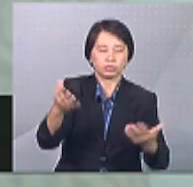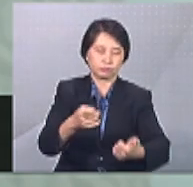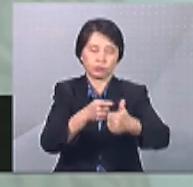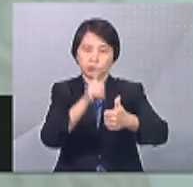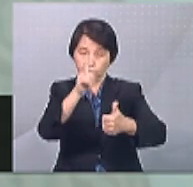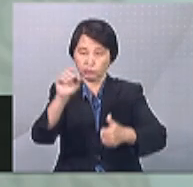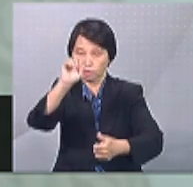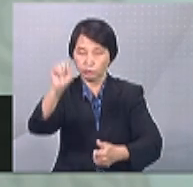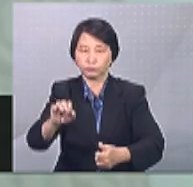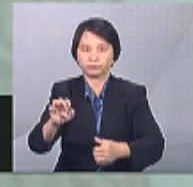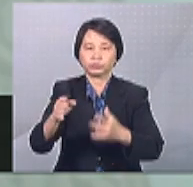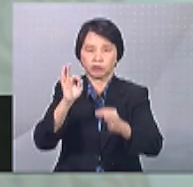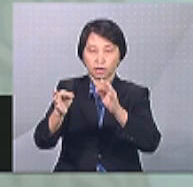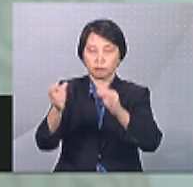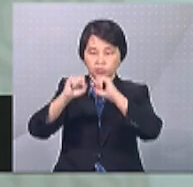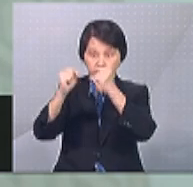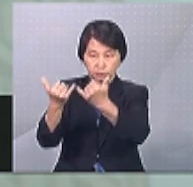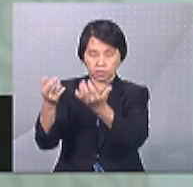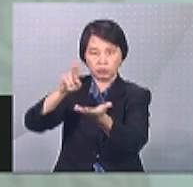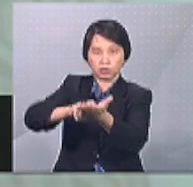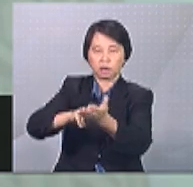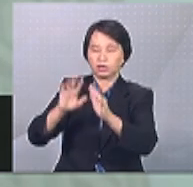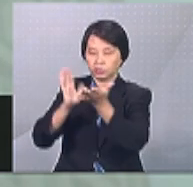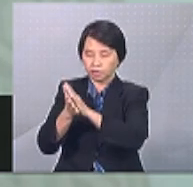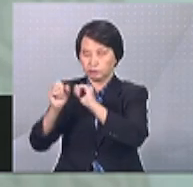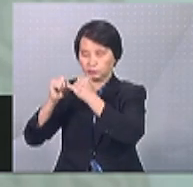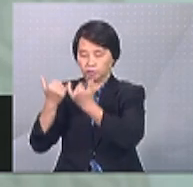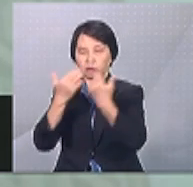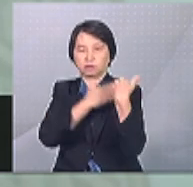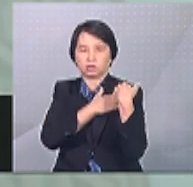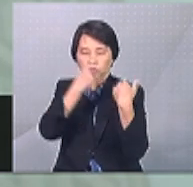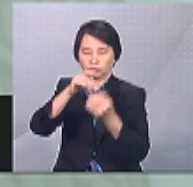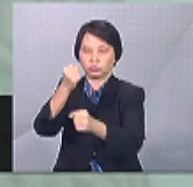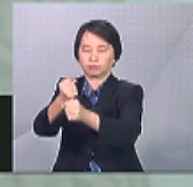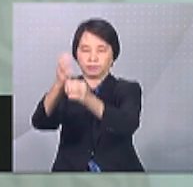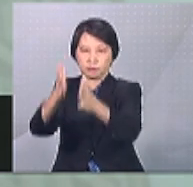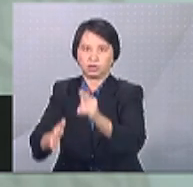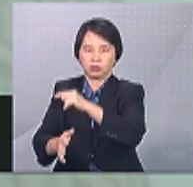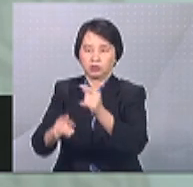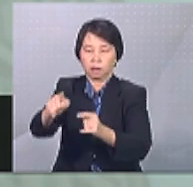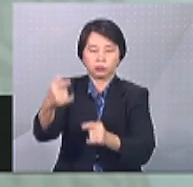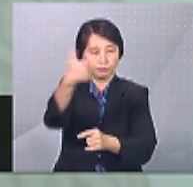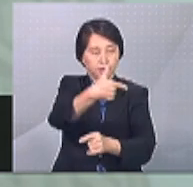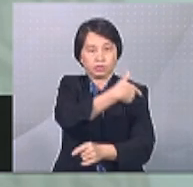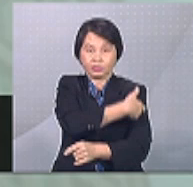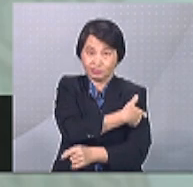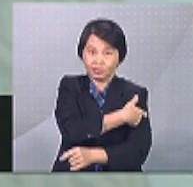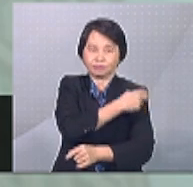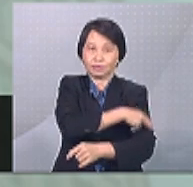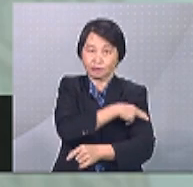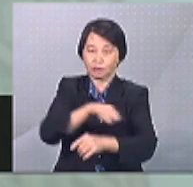mereka ialah syarikat yang berdaftar, jadi syarikat tu bertanggungjawab pada pekerja. Lah. Jadi, pembayaran mungkin daripada syarikat